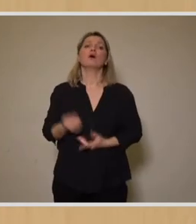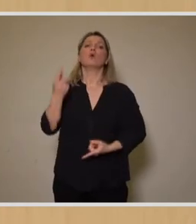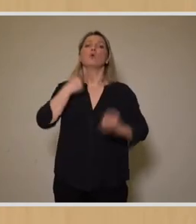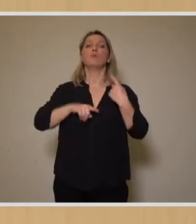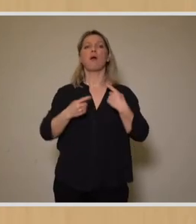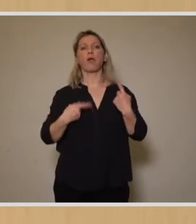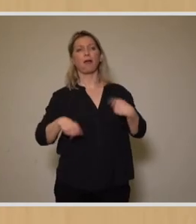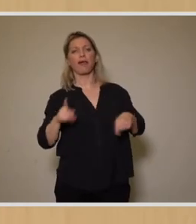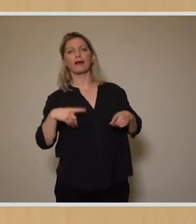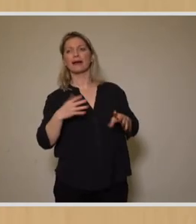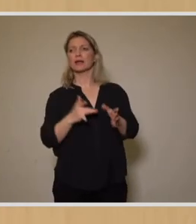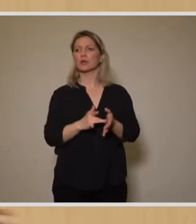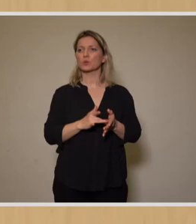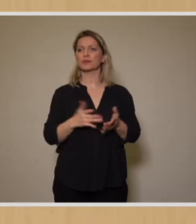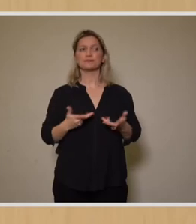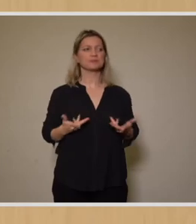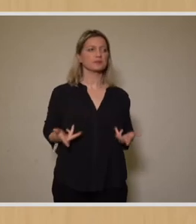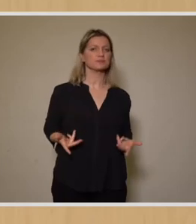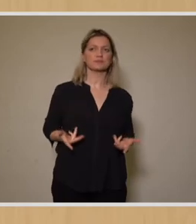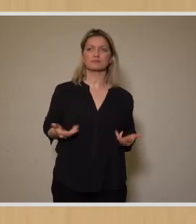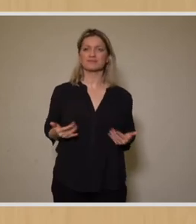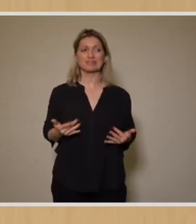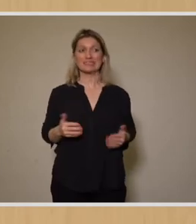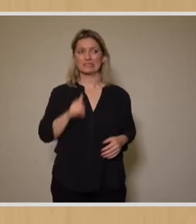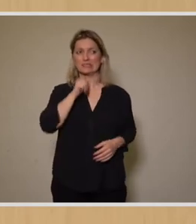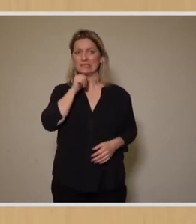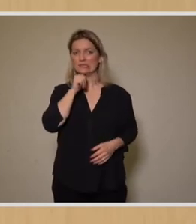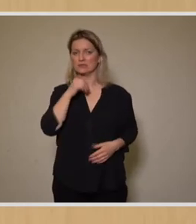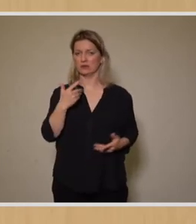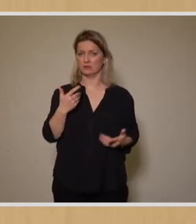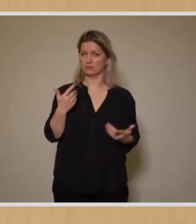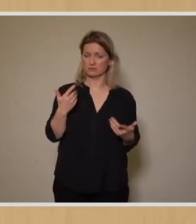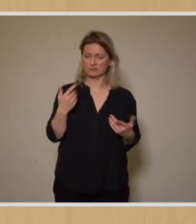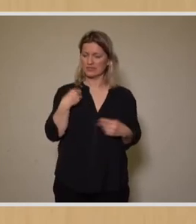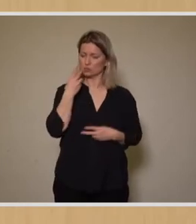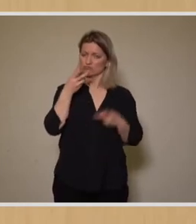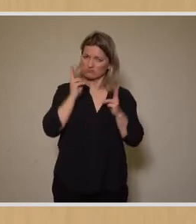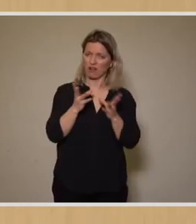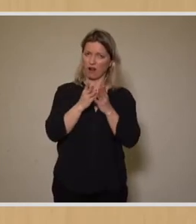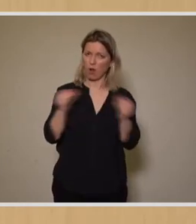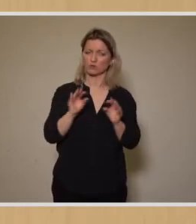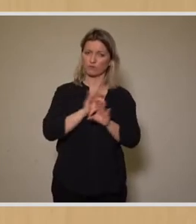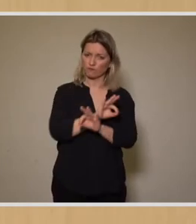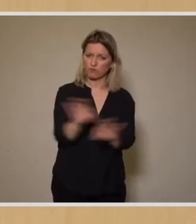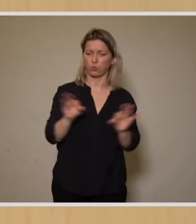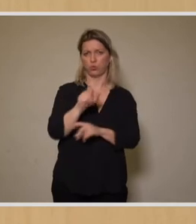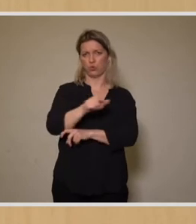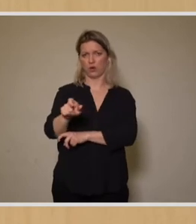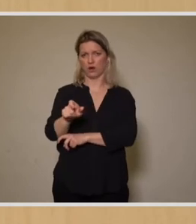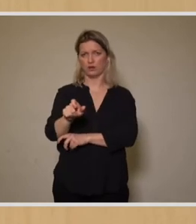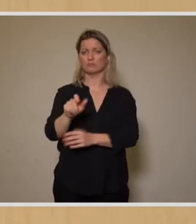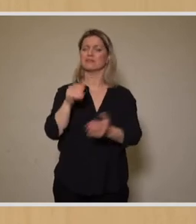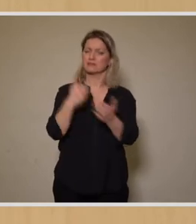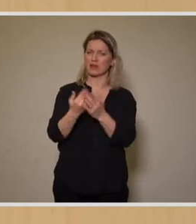wir finden, damit es nicht funktioniert. Lösungen sind gefragt. Und deshalb haben wir gesagt, wir wollen